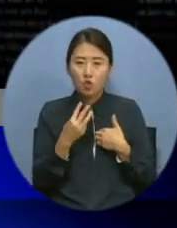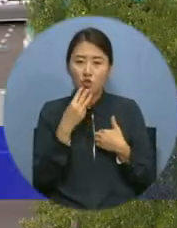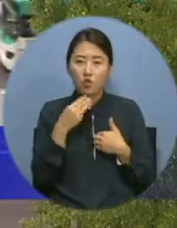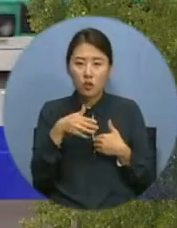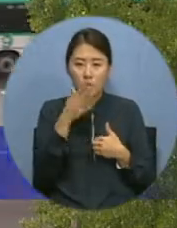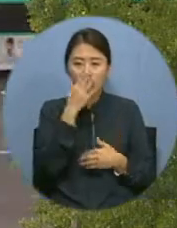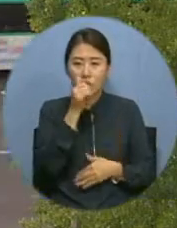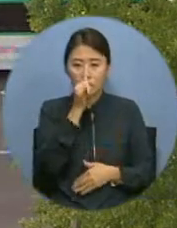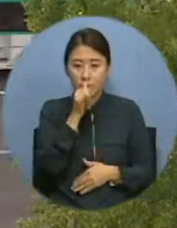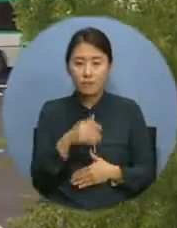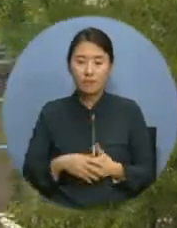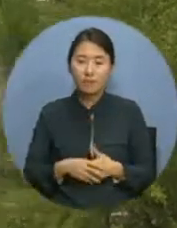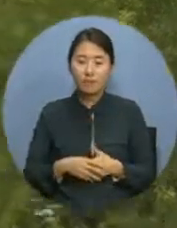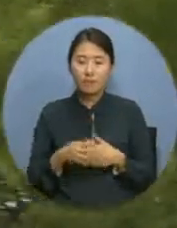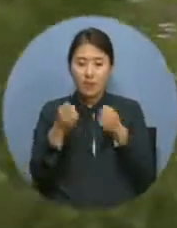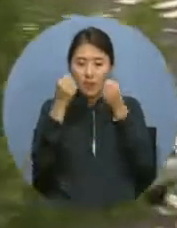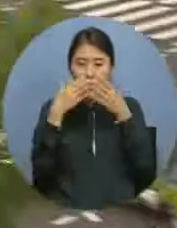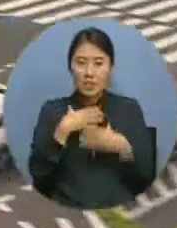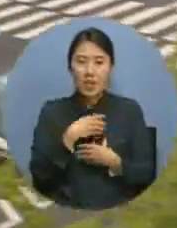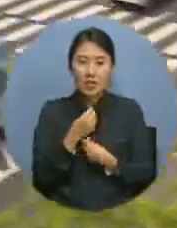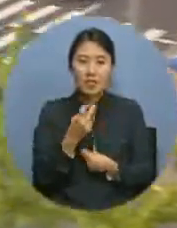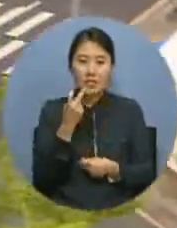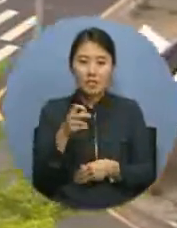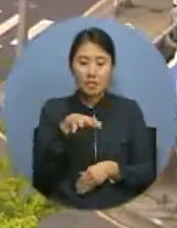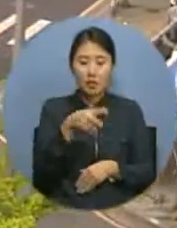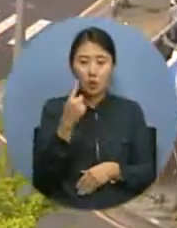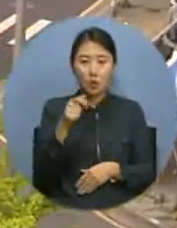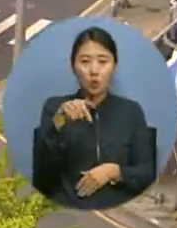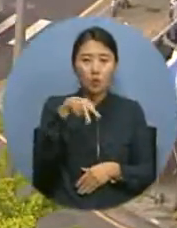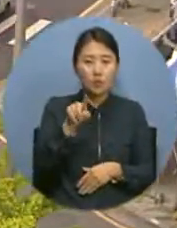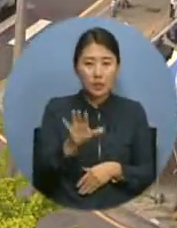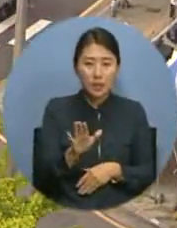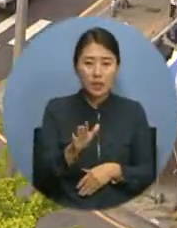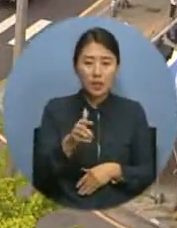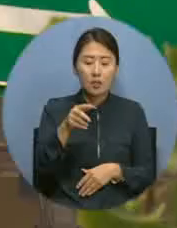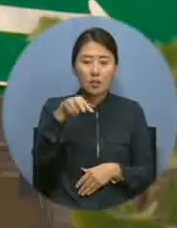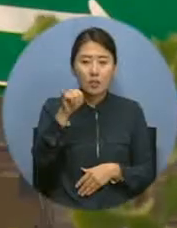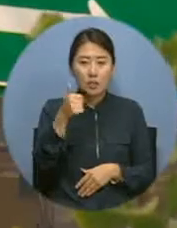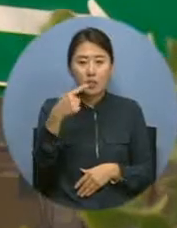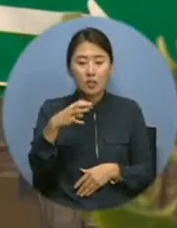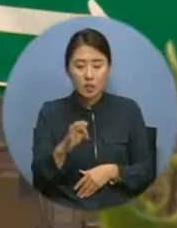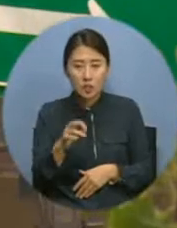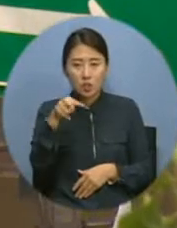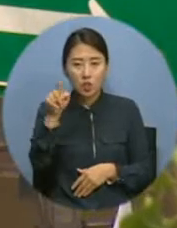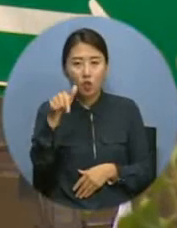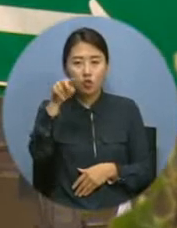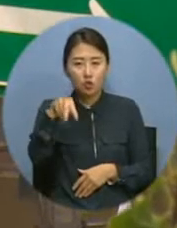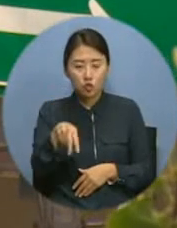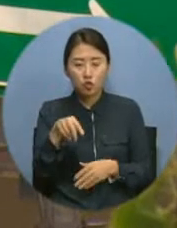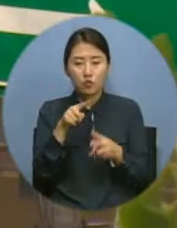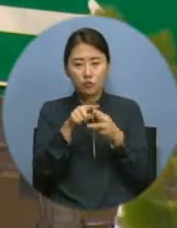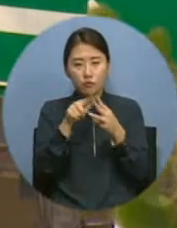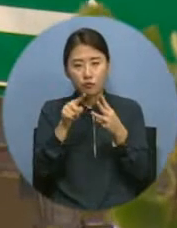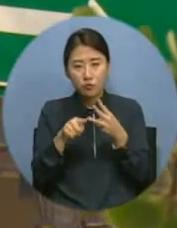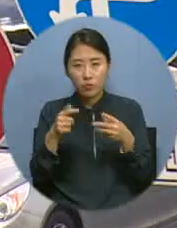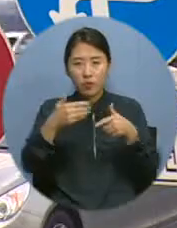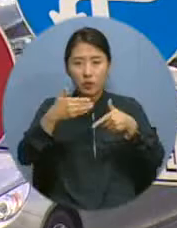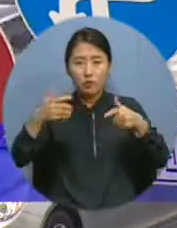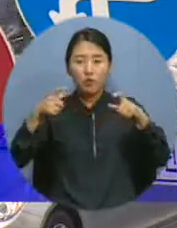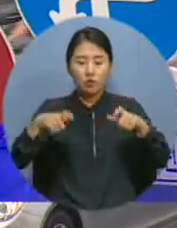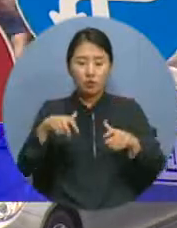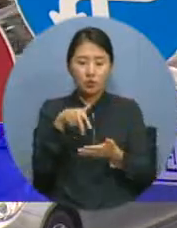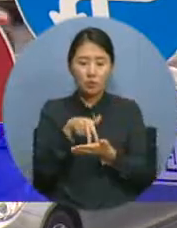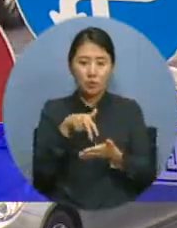있는 거죠. 신안산선 노선 가운데 독산역과 시흥 사거리, 석수역 등 3개역이 신설되는 금천구로서는